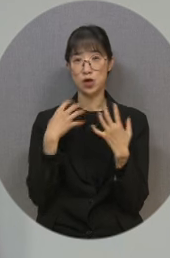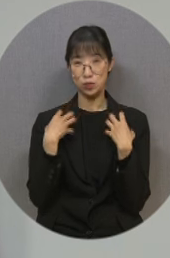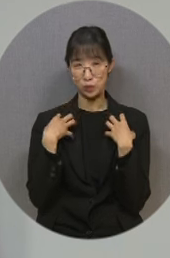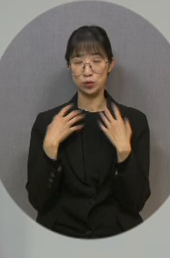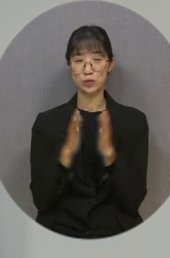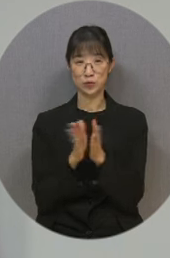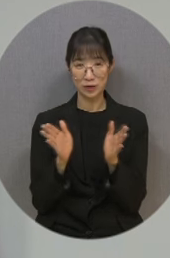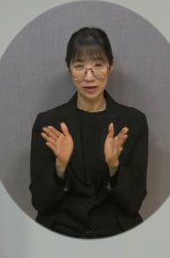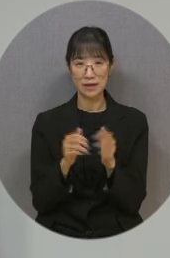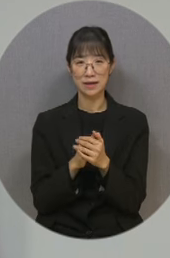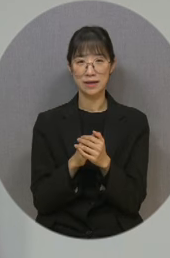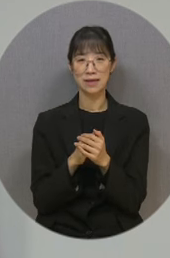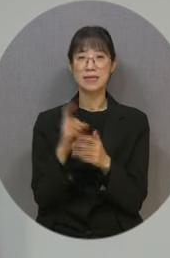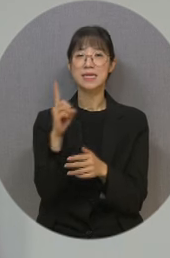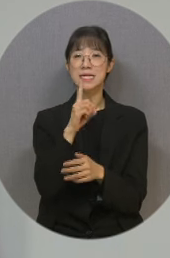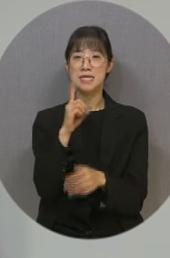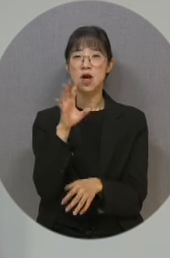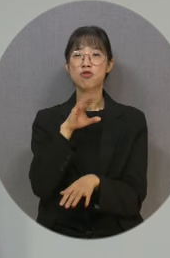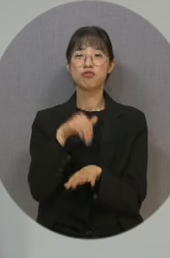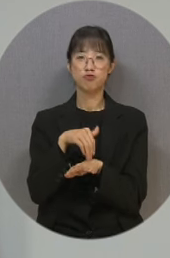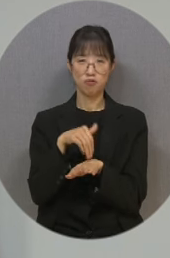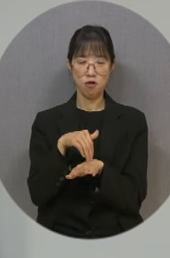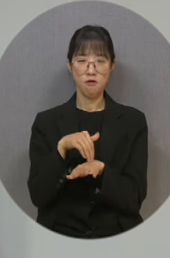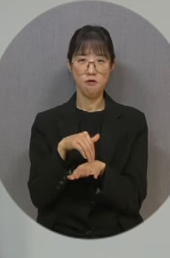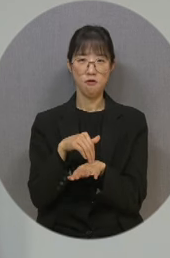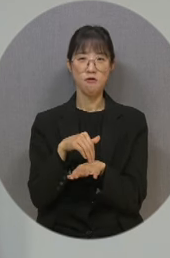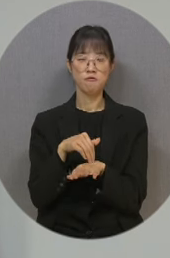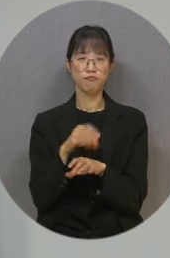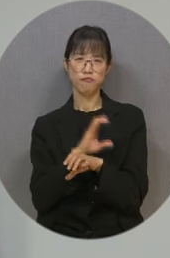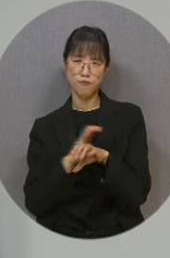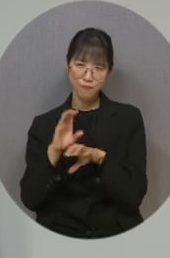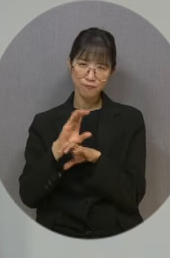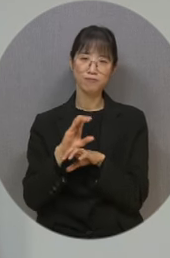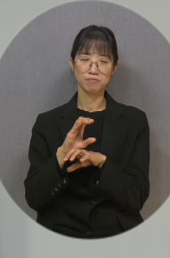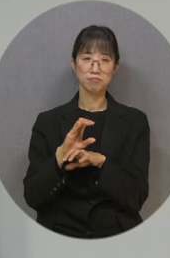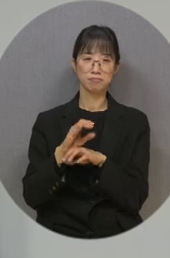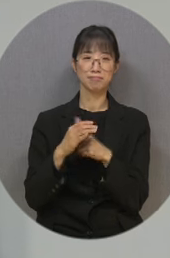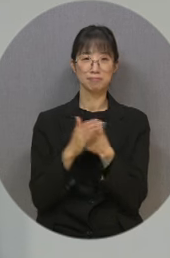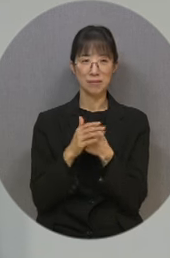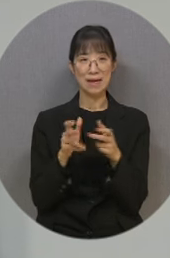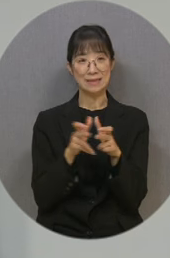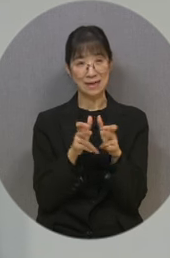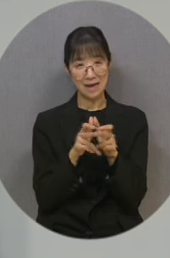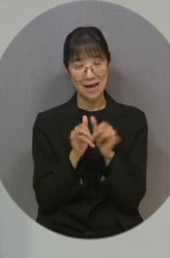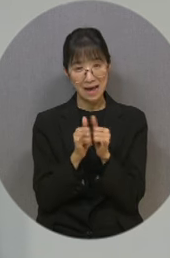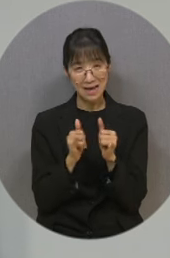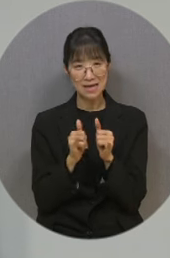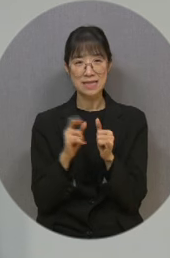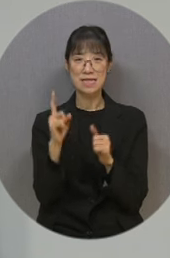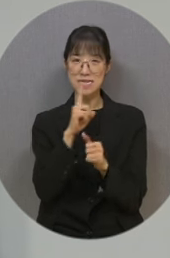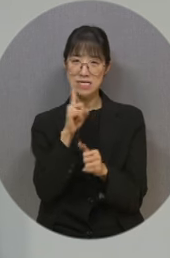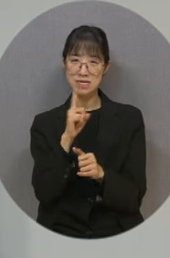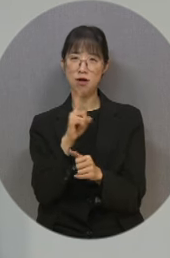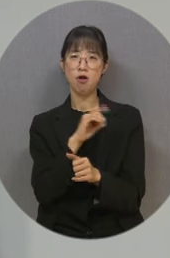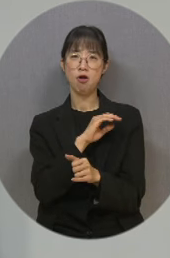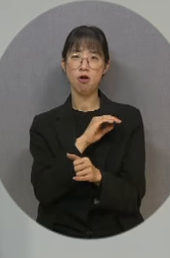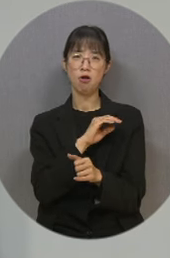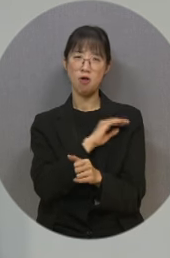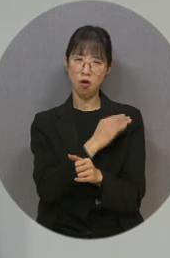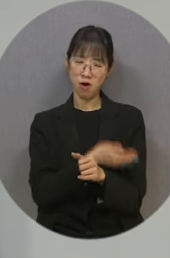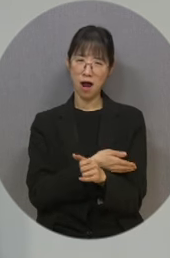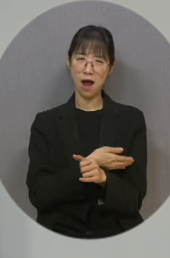들어서 디지털 훈련을 좀 강화해라 했죠 저희 장애인 디지털 역량